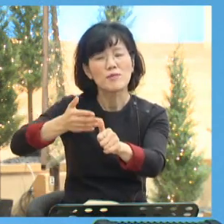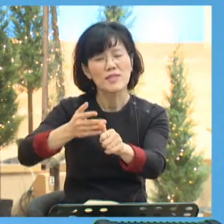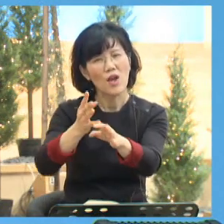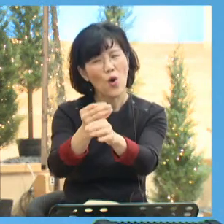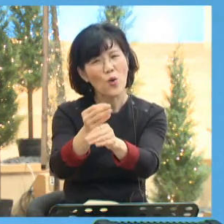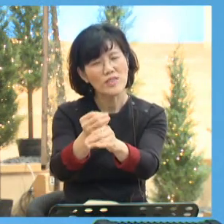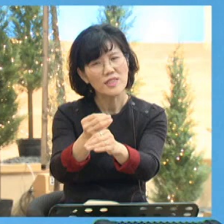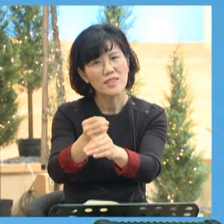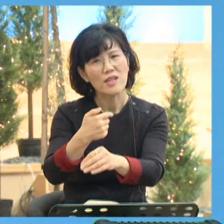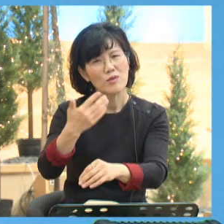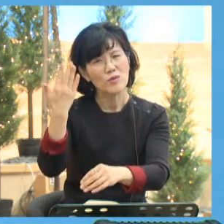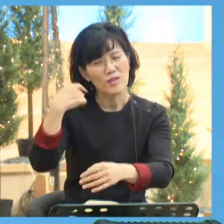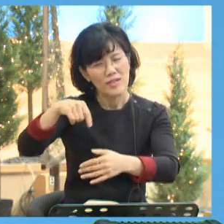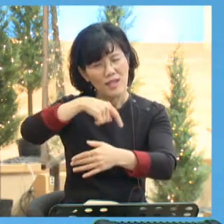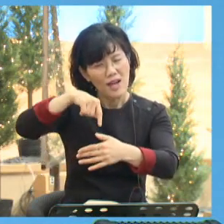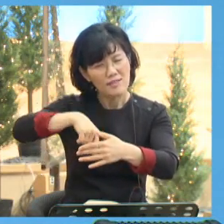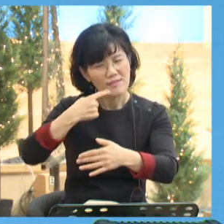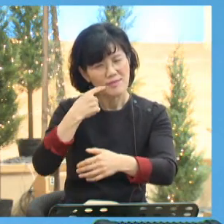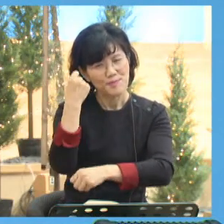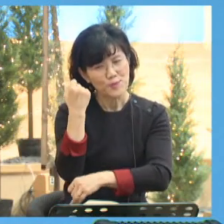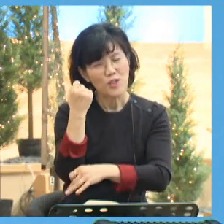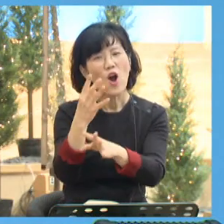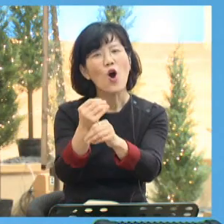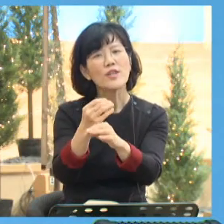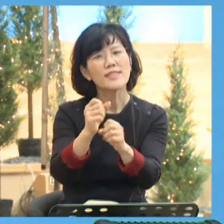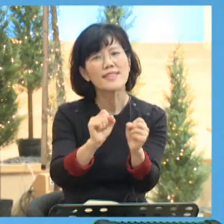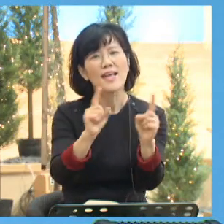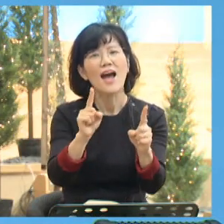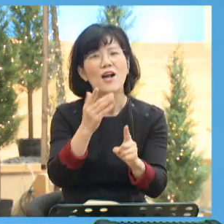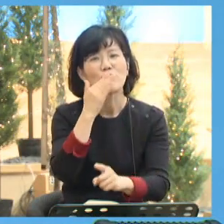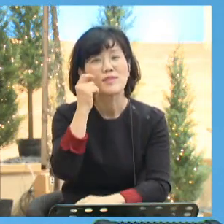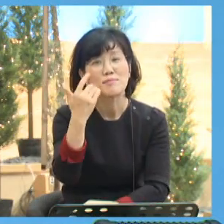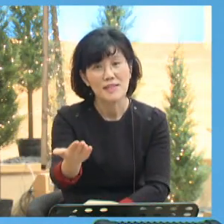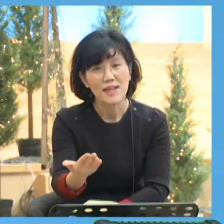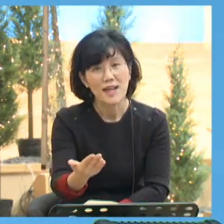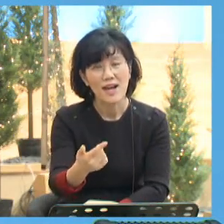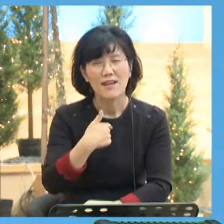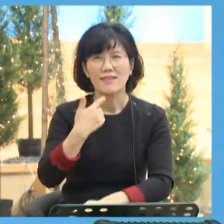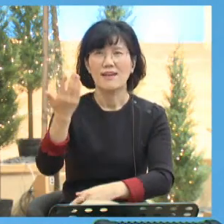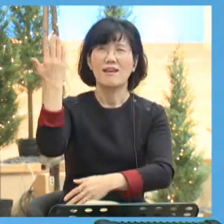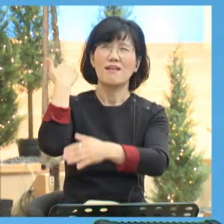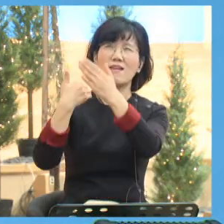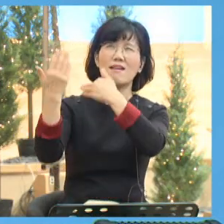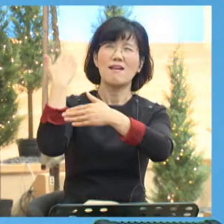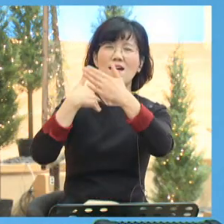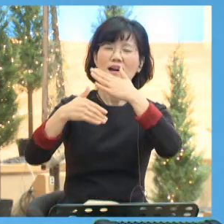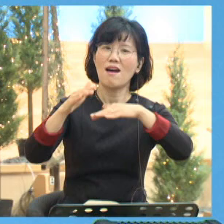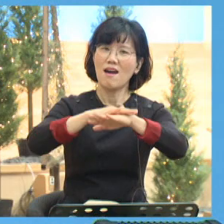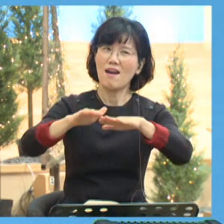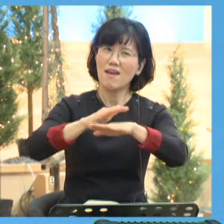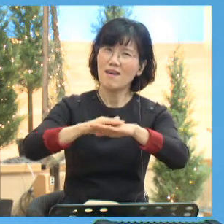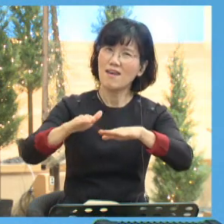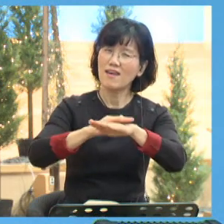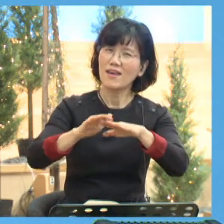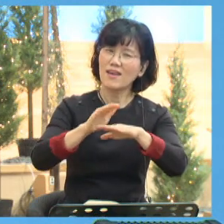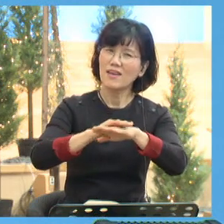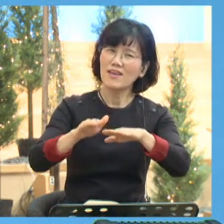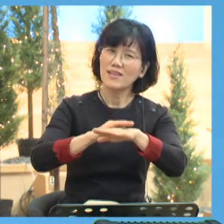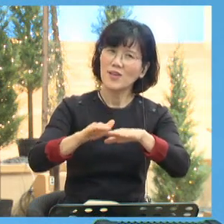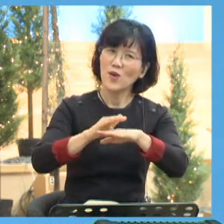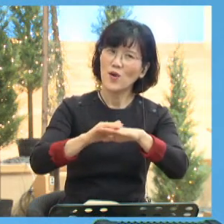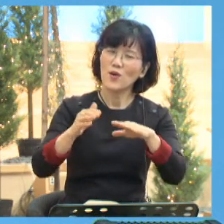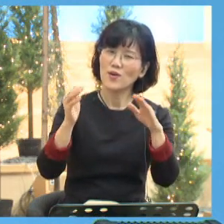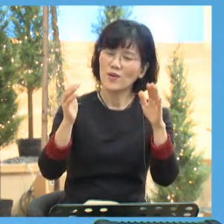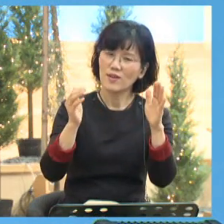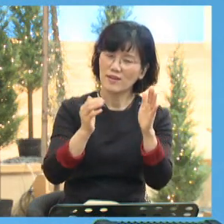우리 소 개인이 쓴 뿌리가 되살아나 할까요 과거의 어느 정도 해결 됐던 있음 뿌리가 언제 어느 순간에